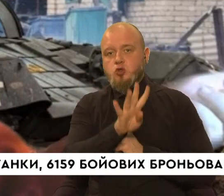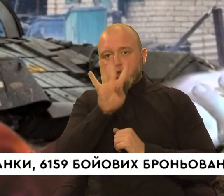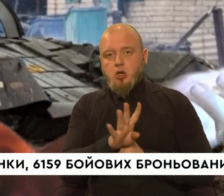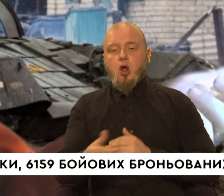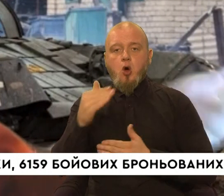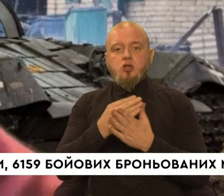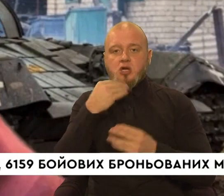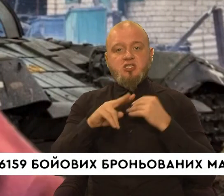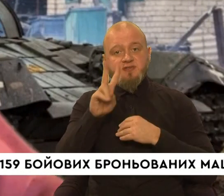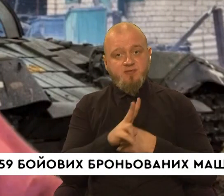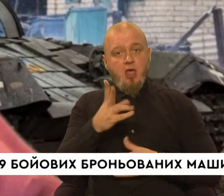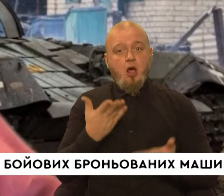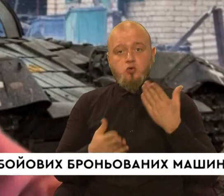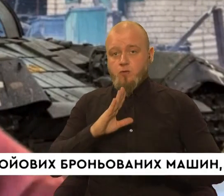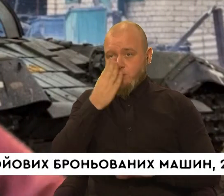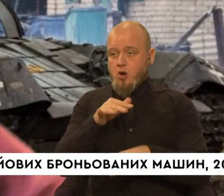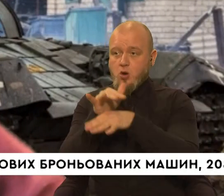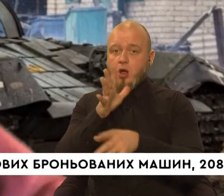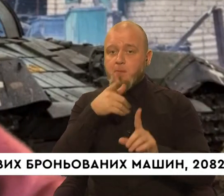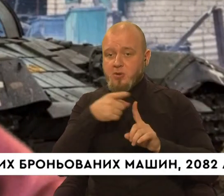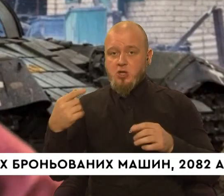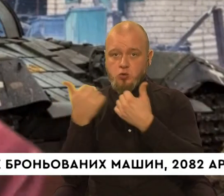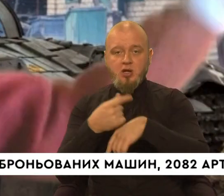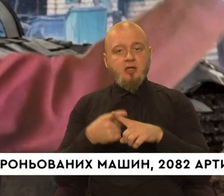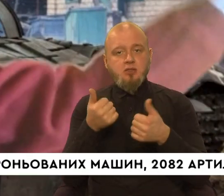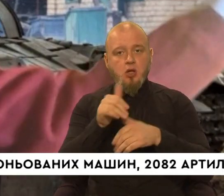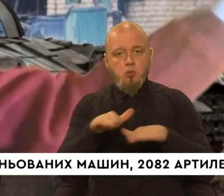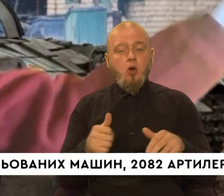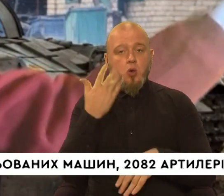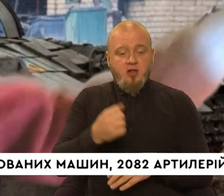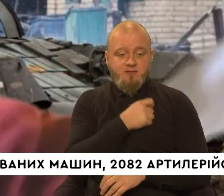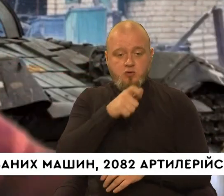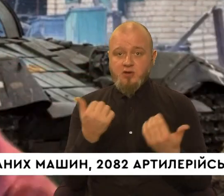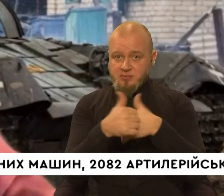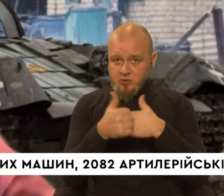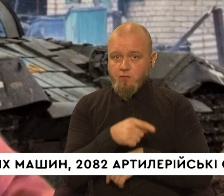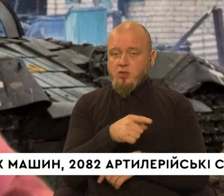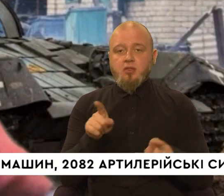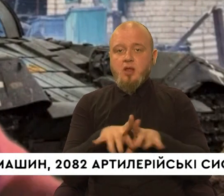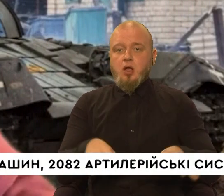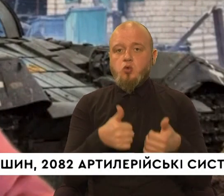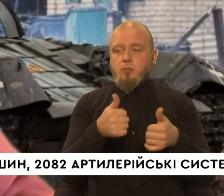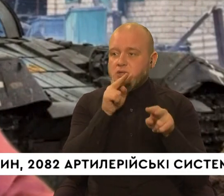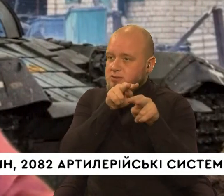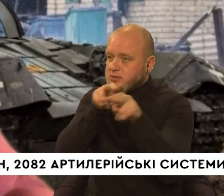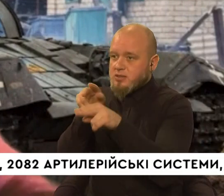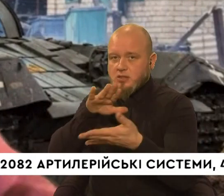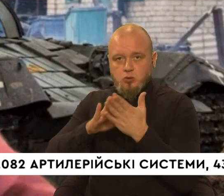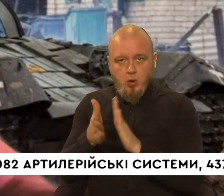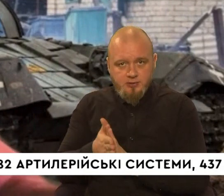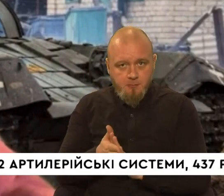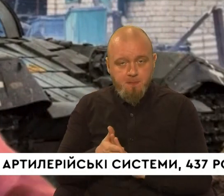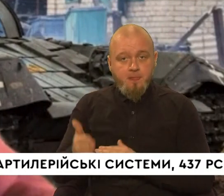хоча краще 2. Якщо ворог атакує під час ротації, це недобре. Бо коли військові змінюються, вони не так добре стежать за